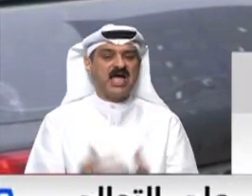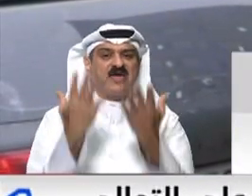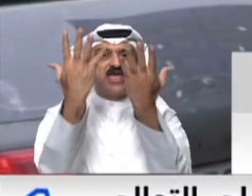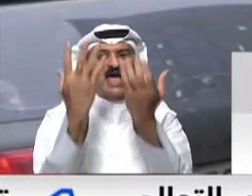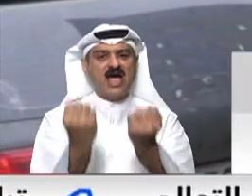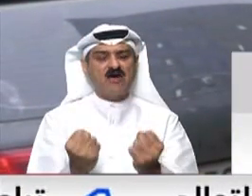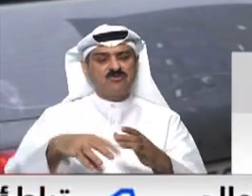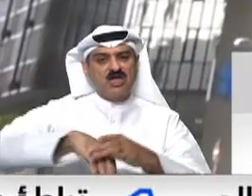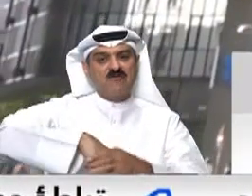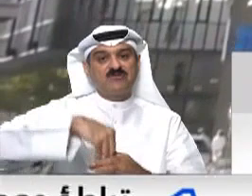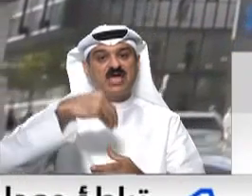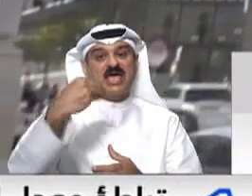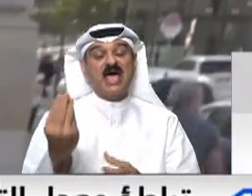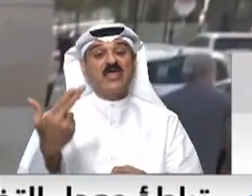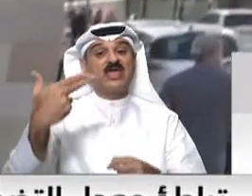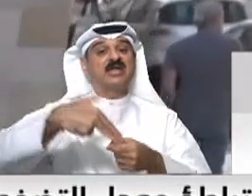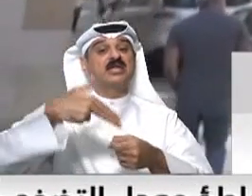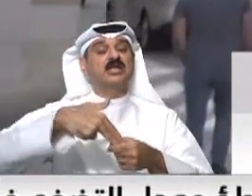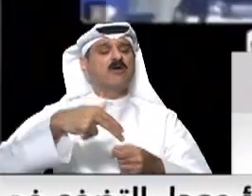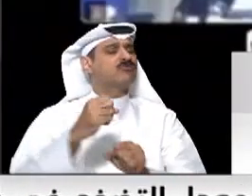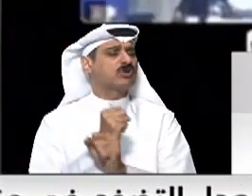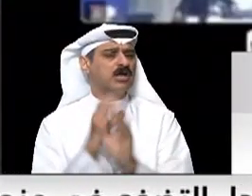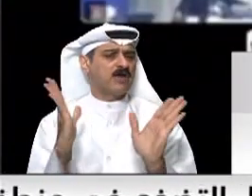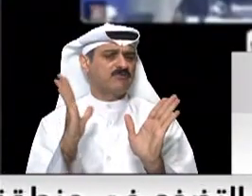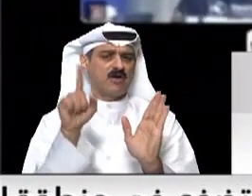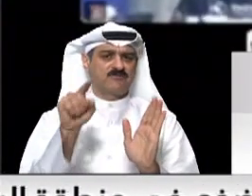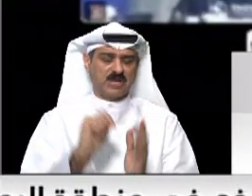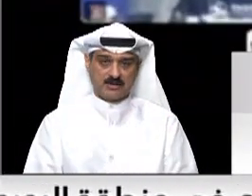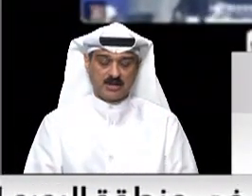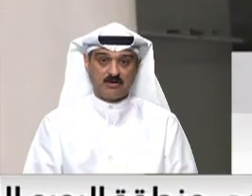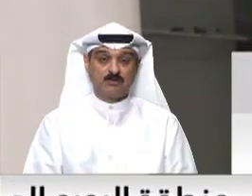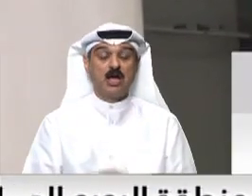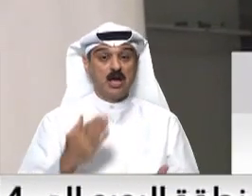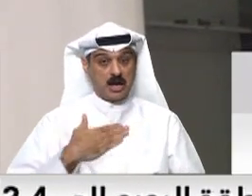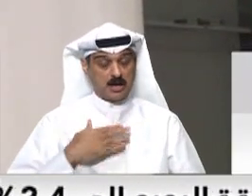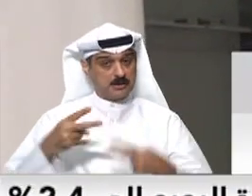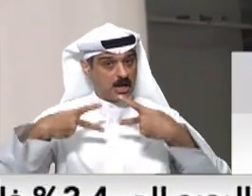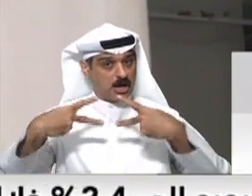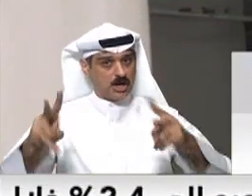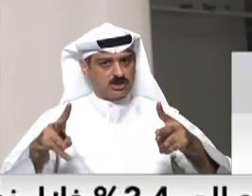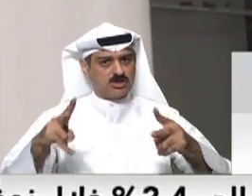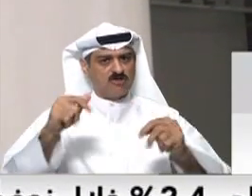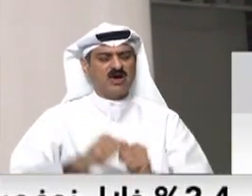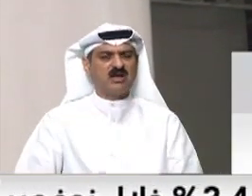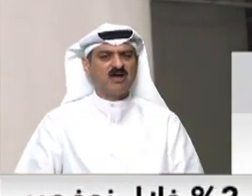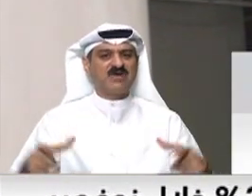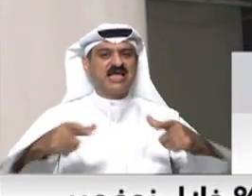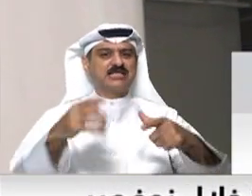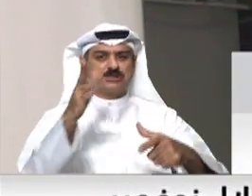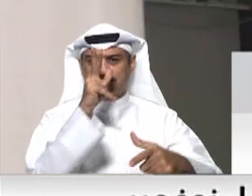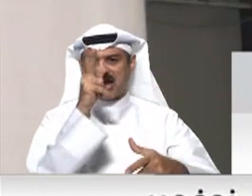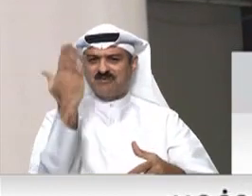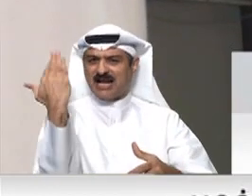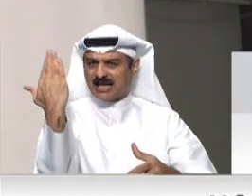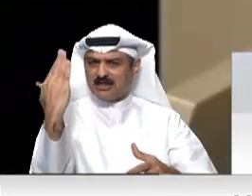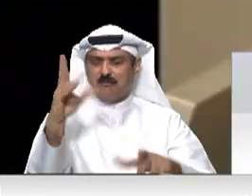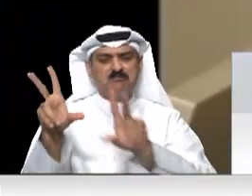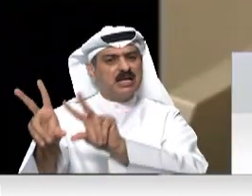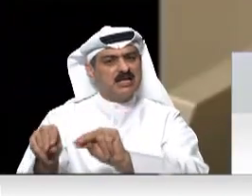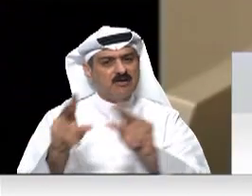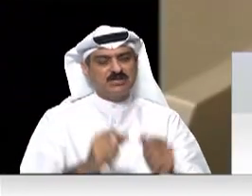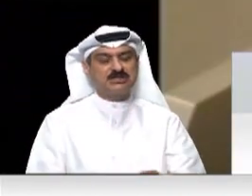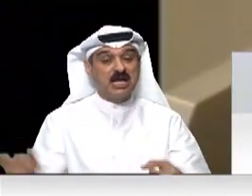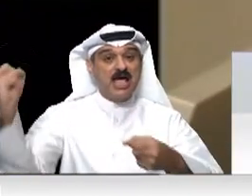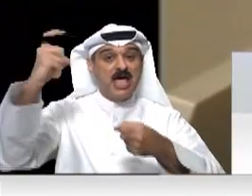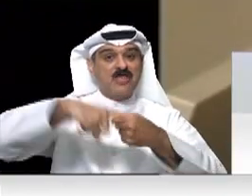كميات أكبر من إنتاج النفط تضاف إلى التخفيض المتفق عليه في الاجتماع السابق، رحب المشاركون بانضمام البرازيل